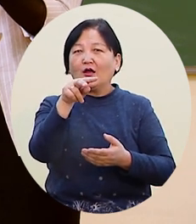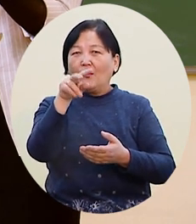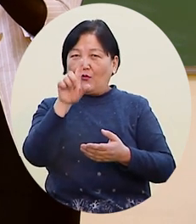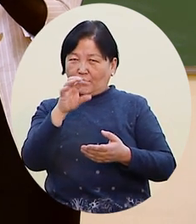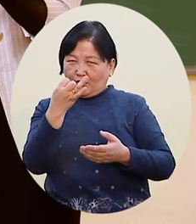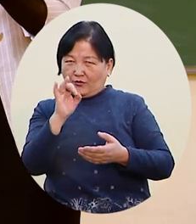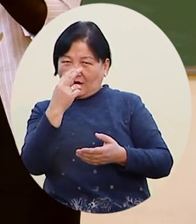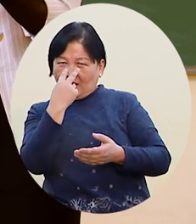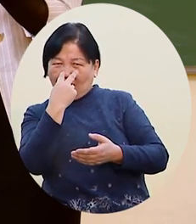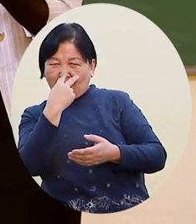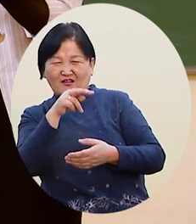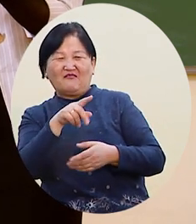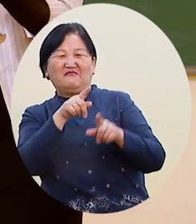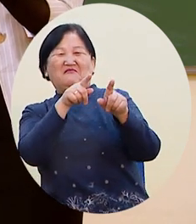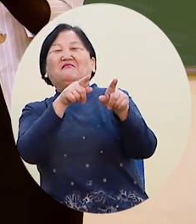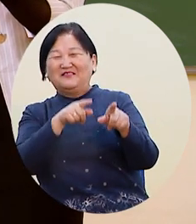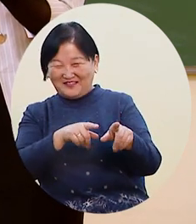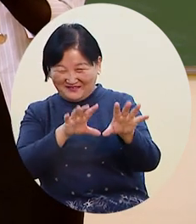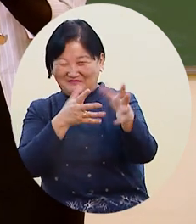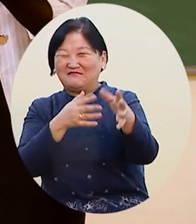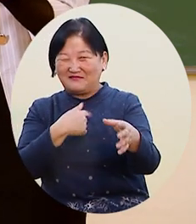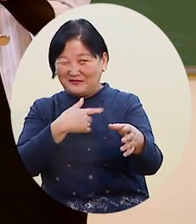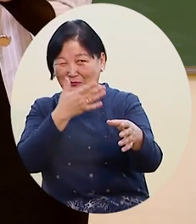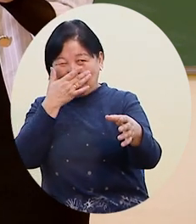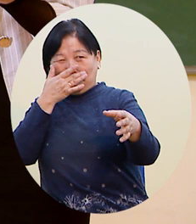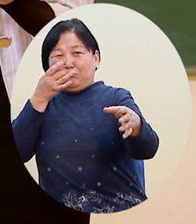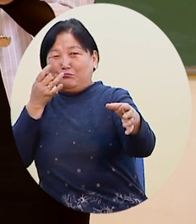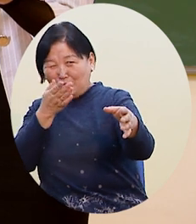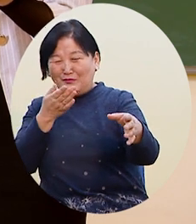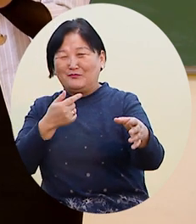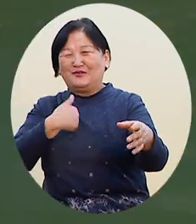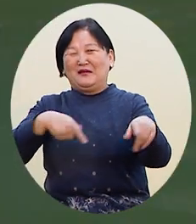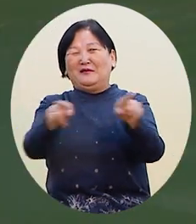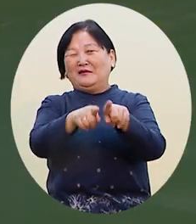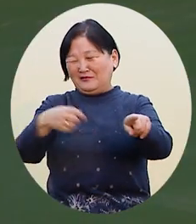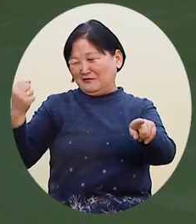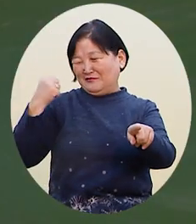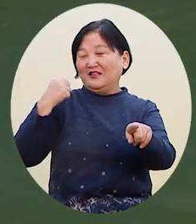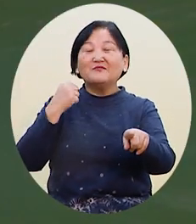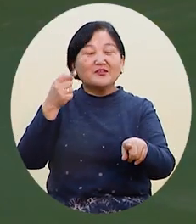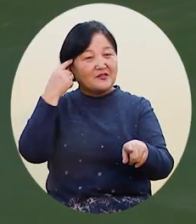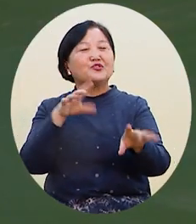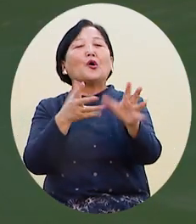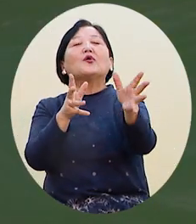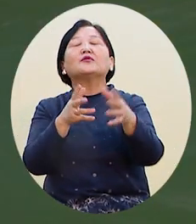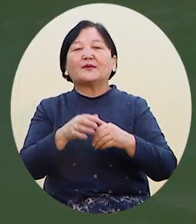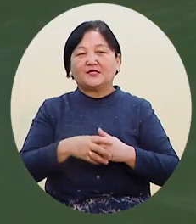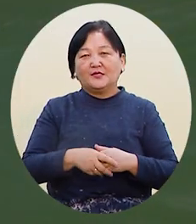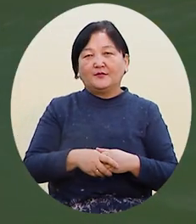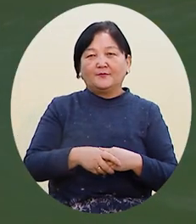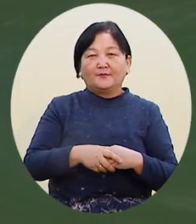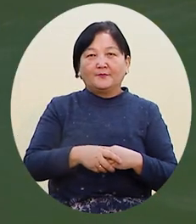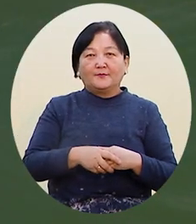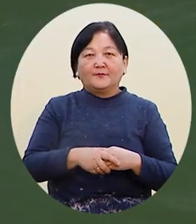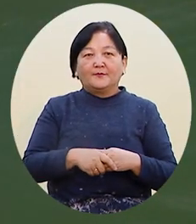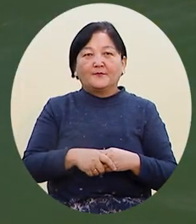хүлэн хөшөлдсөн хөглөөхөө нэр гутам нэвсгэрүүд цол гутам цор дурууд хэмээн шоолно.